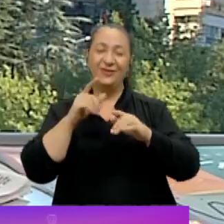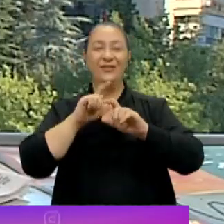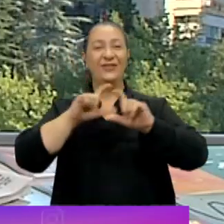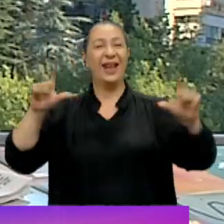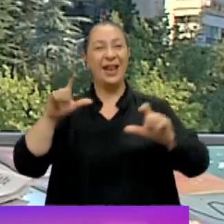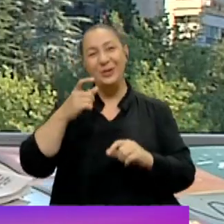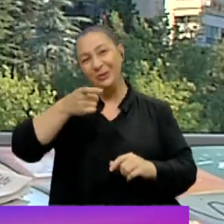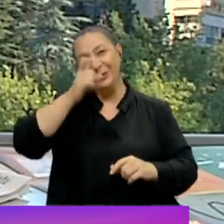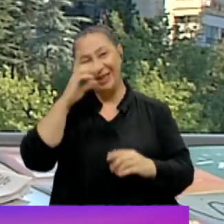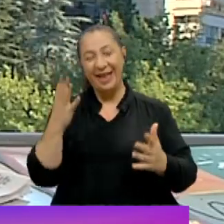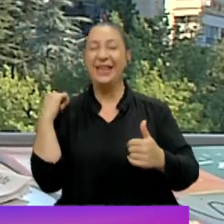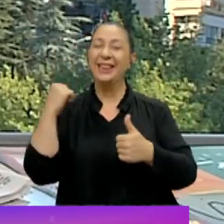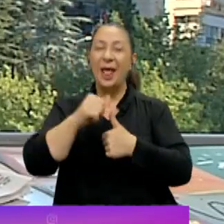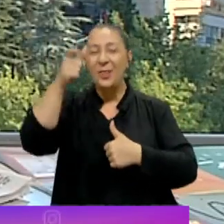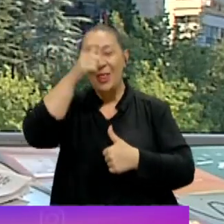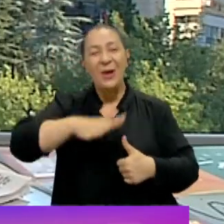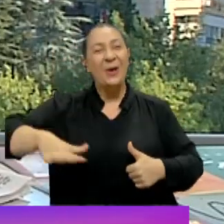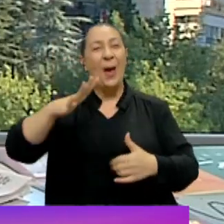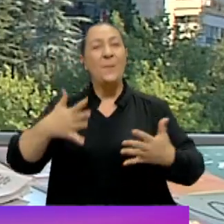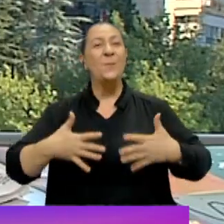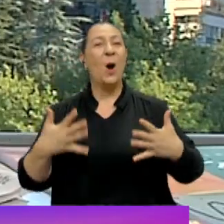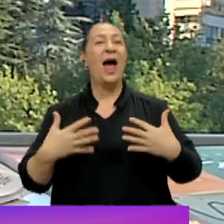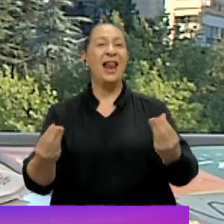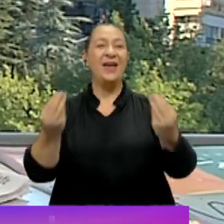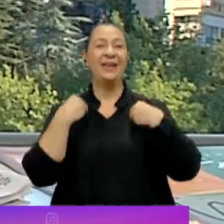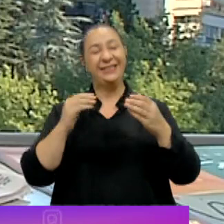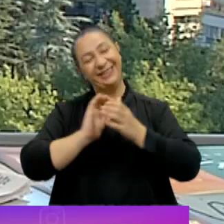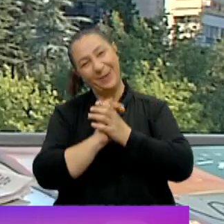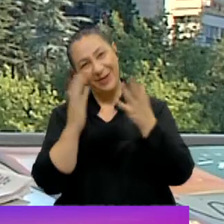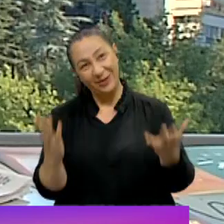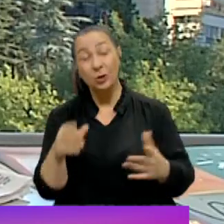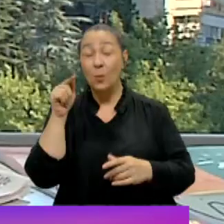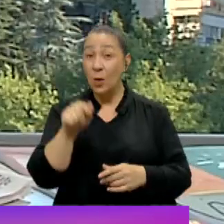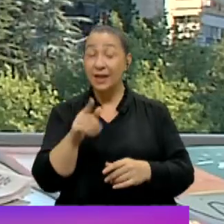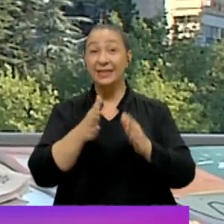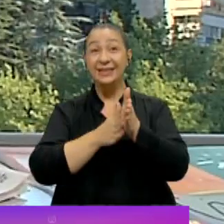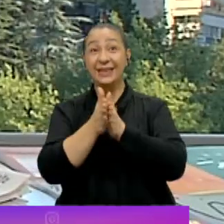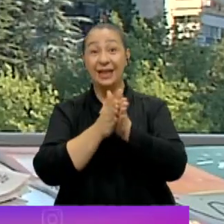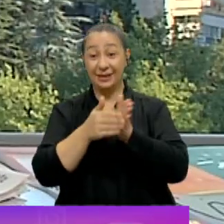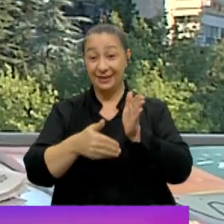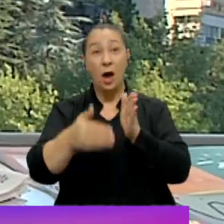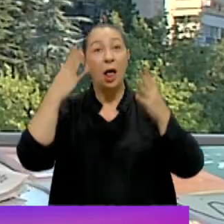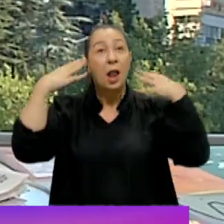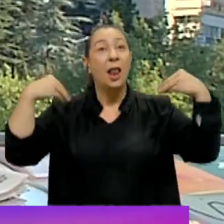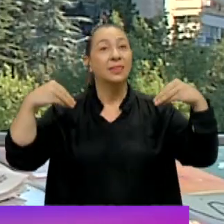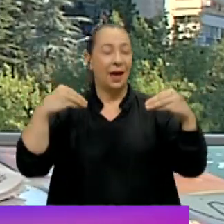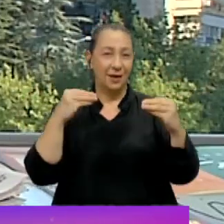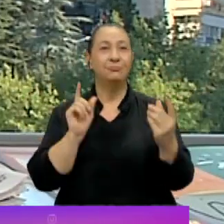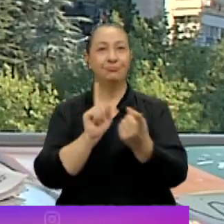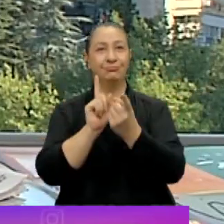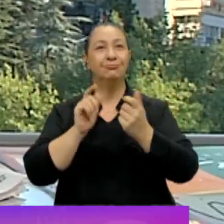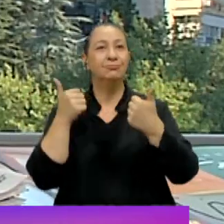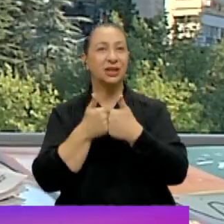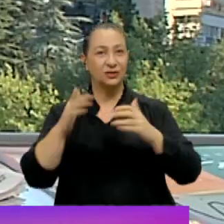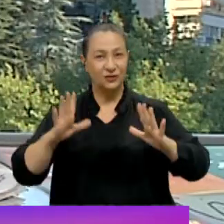sultanları bir kez daha tüm Türkiye'ye moral verdiler. Tebrik ediyoruz. Bu arada salı günü de Hollanda ile karşı karşıya